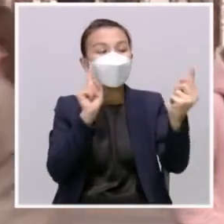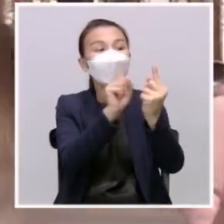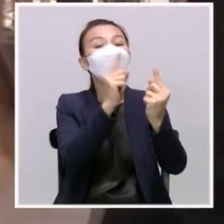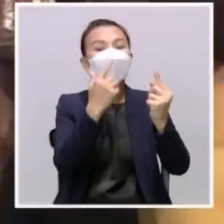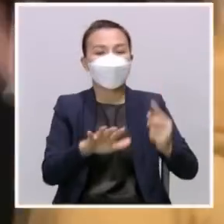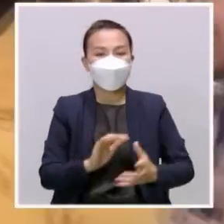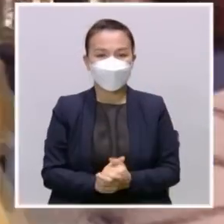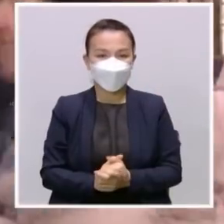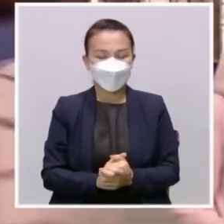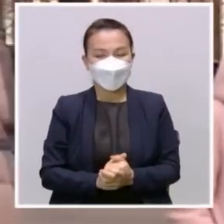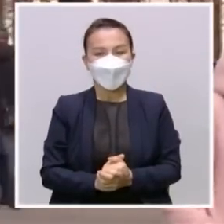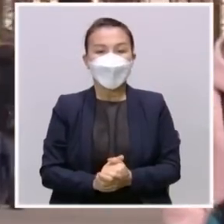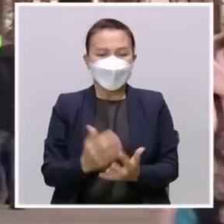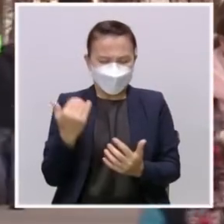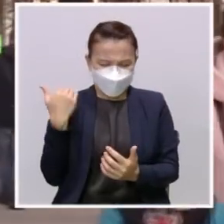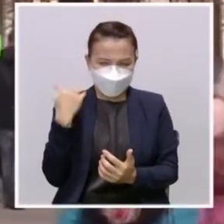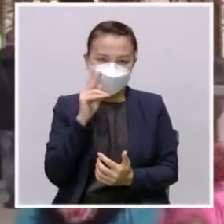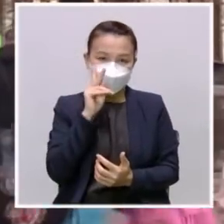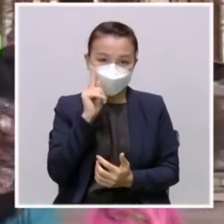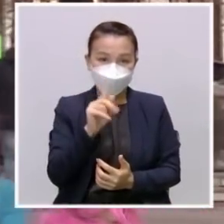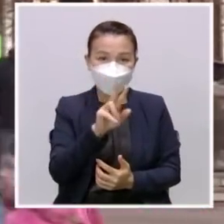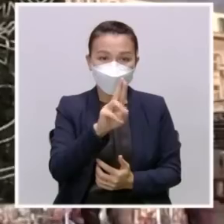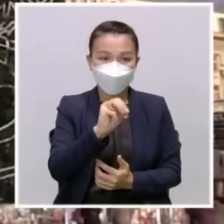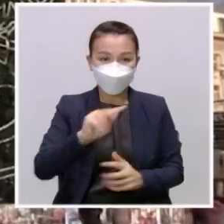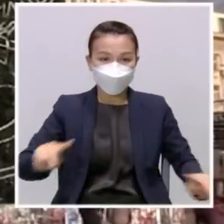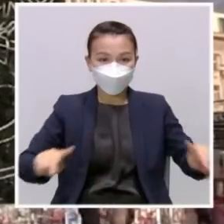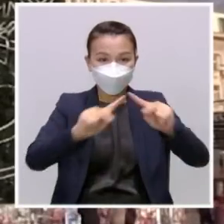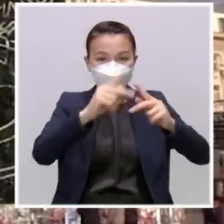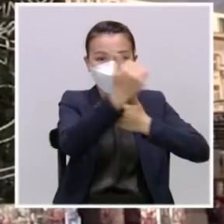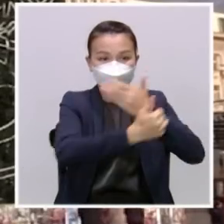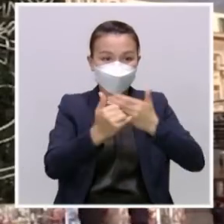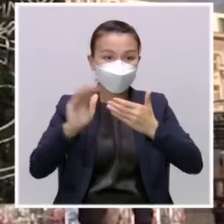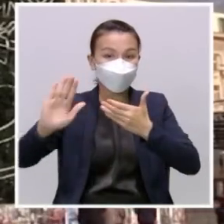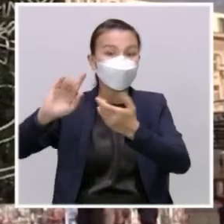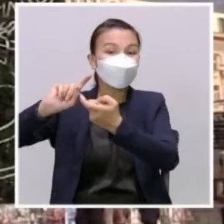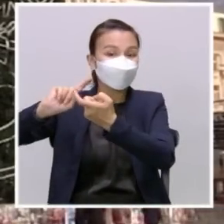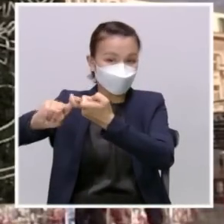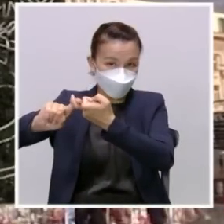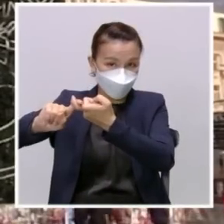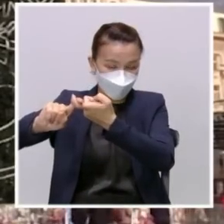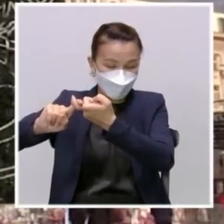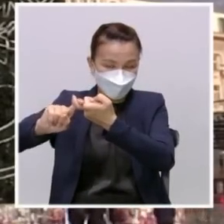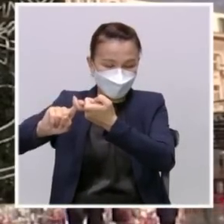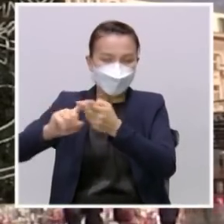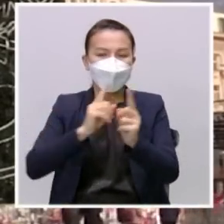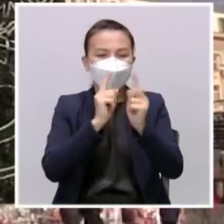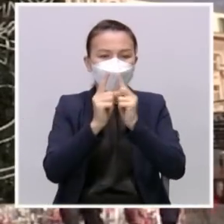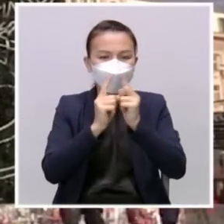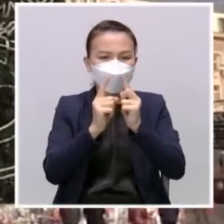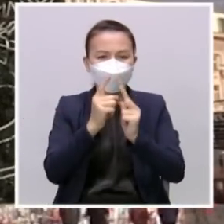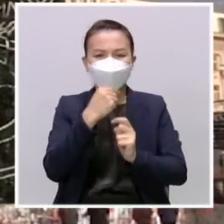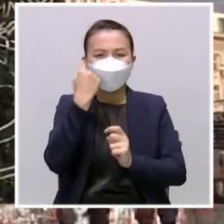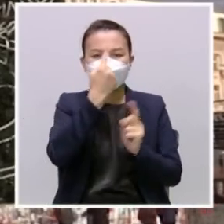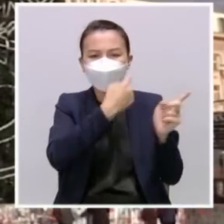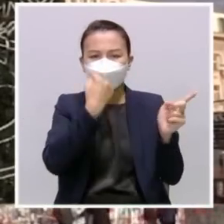ายงานว่านายเซอร์เกย์ริปคอฟรัฐมนตรีช่วยว่าการกระทรวงต่างประเทศของรัสเซียระบุว่าหลังการสนทนากับนางเวนดี้เชอร์